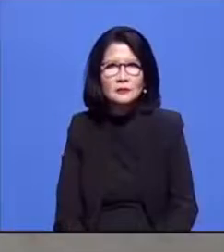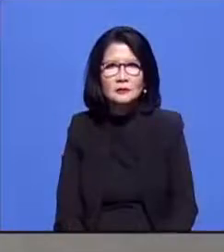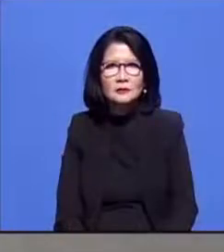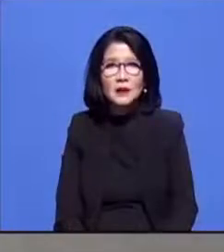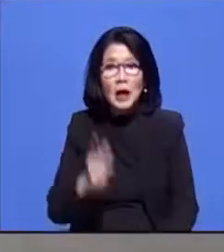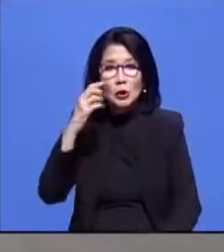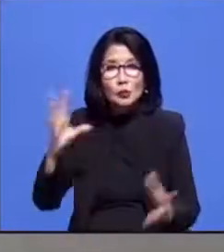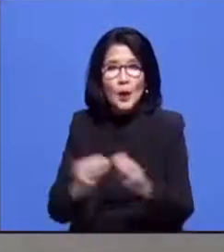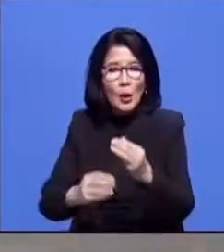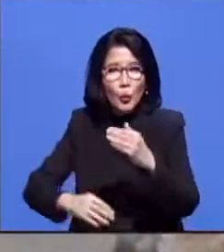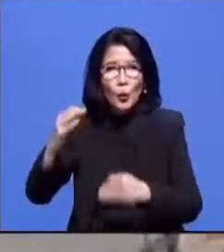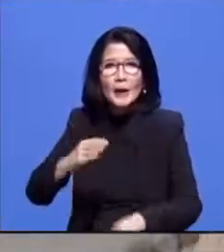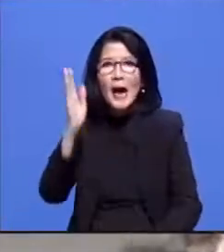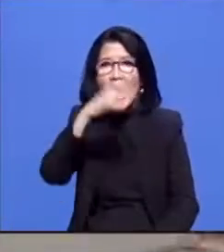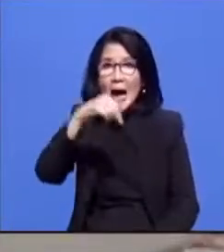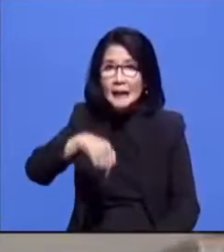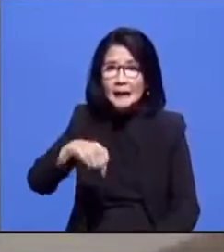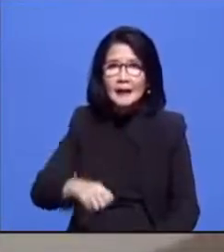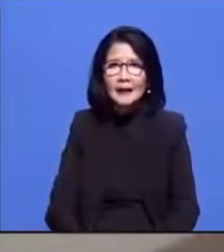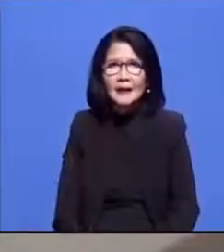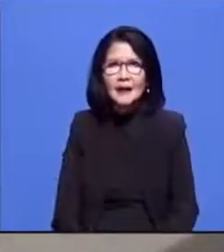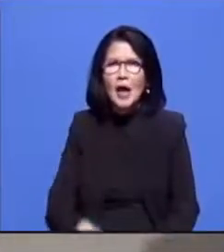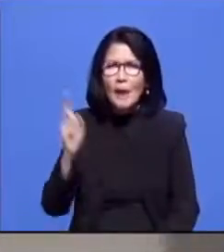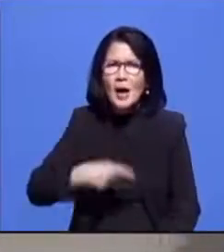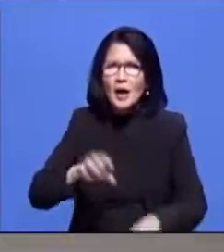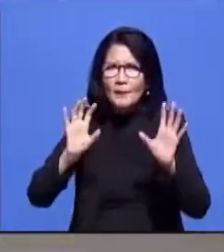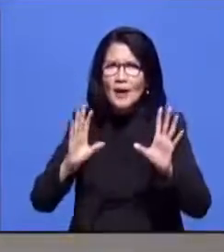diperkirakan meningkat karena hari ini diperkirakan puncak wisata.